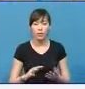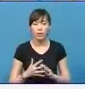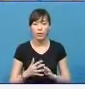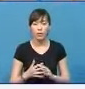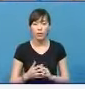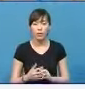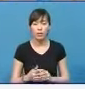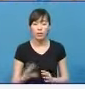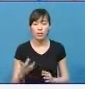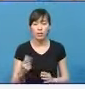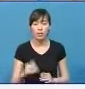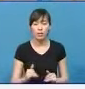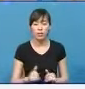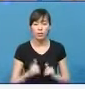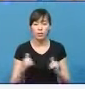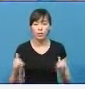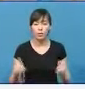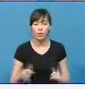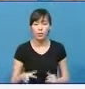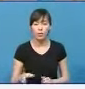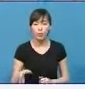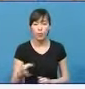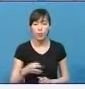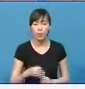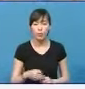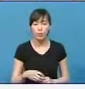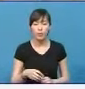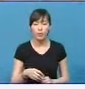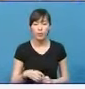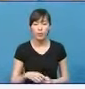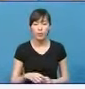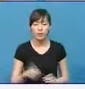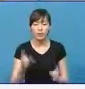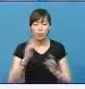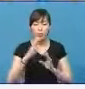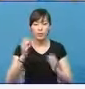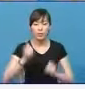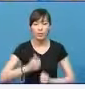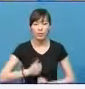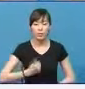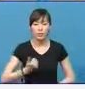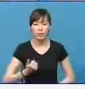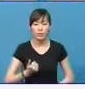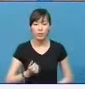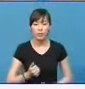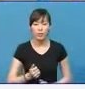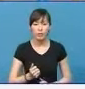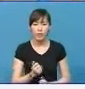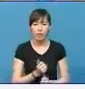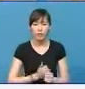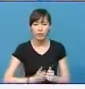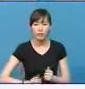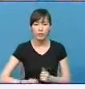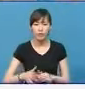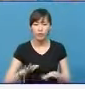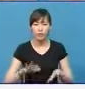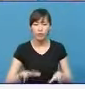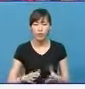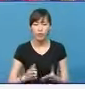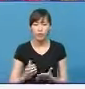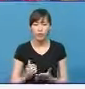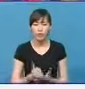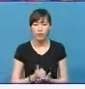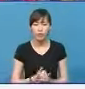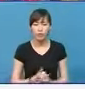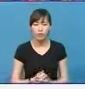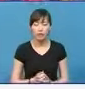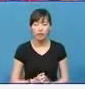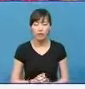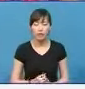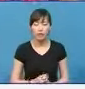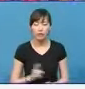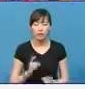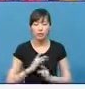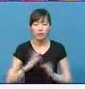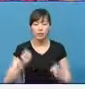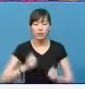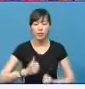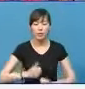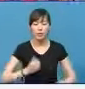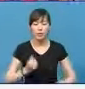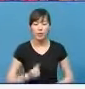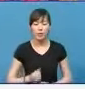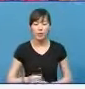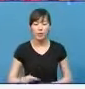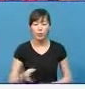бұл облыс осы мәдениет мерейін фестивалінде жылда алдын қатарлы үздік орындардан көрініп келеатыр. Мәдениетім мерейім облыстық